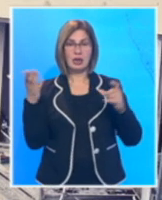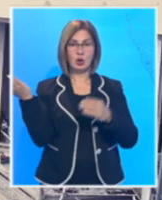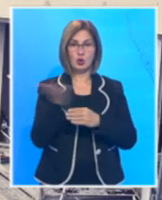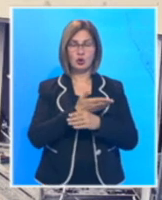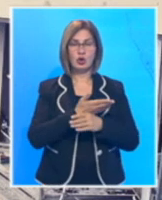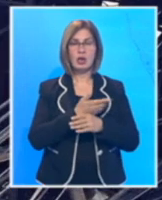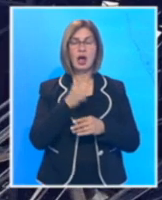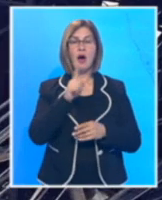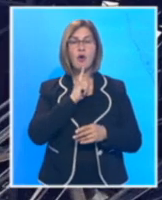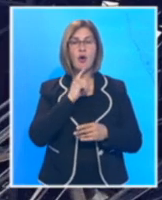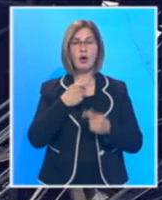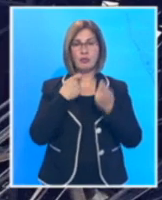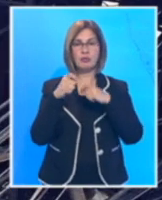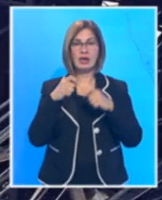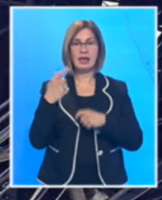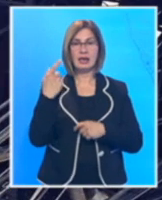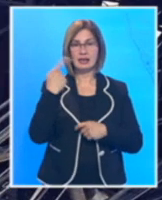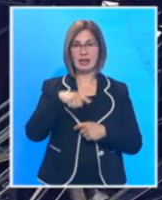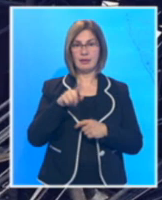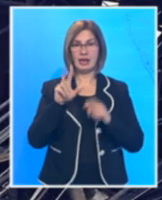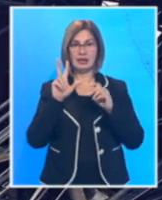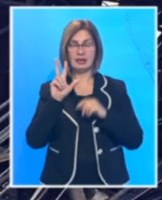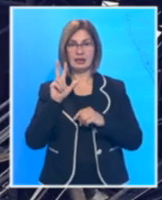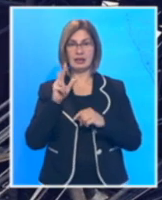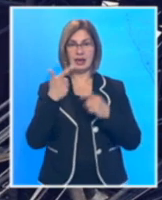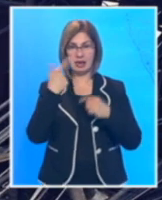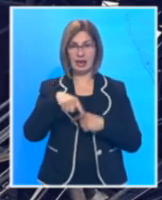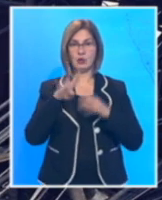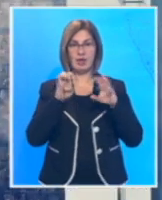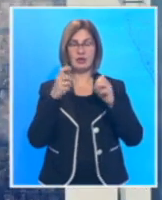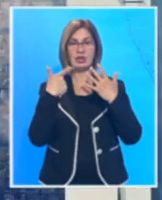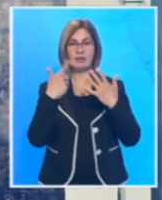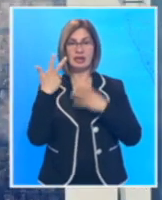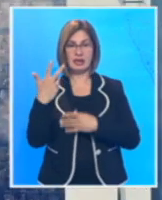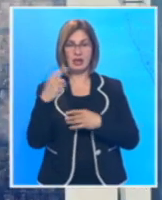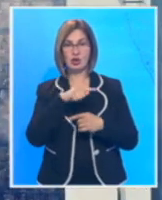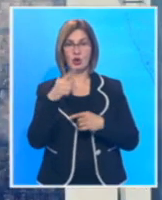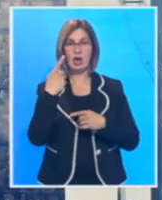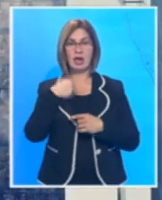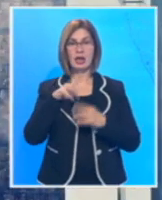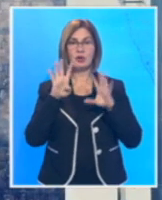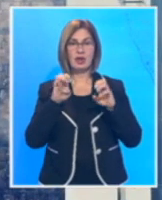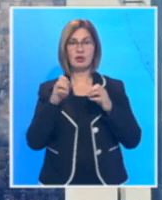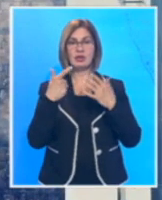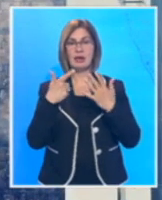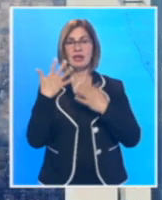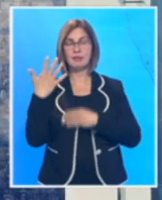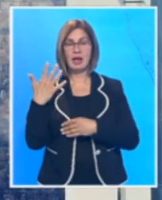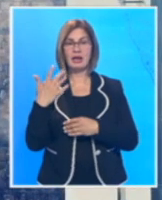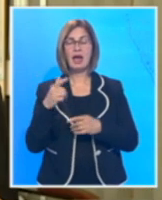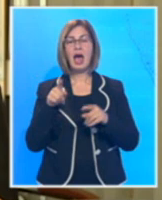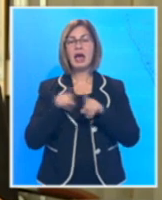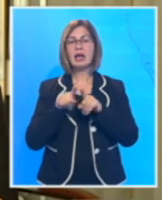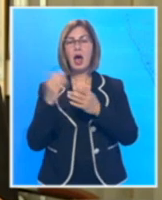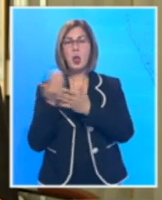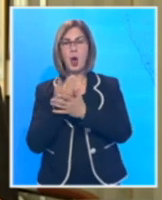od 1973. do 1975. kao i onaj koji je bio tek useljen. Sećam se, bilo